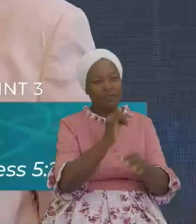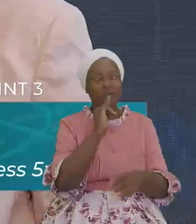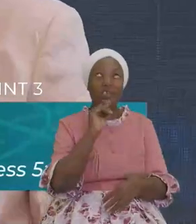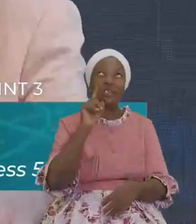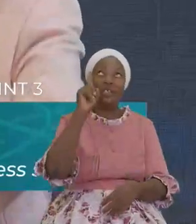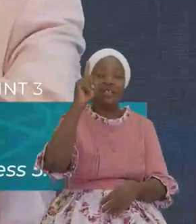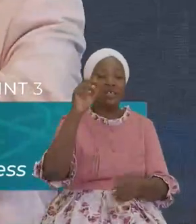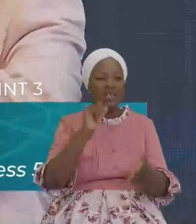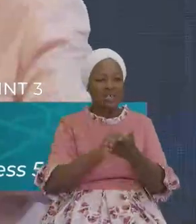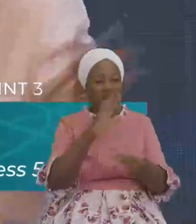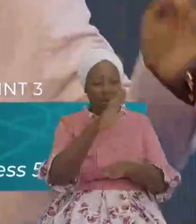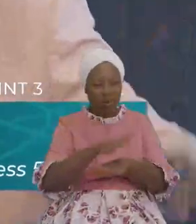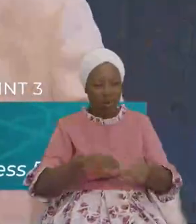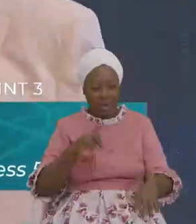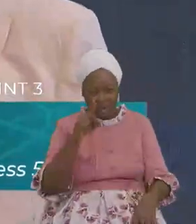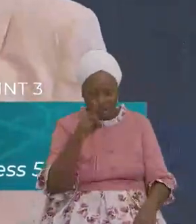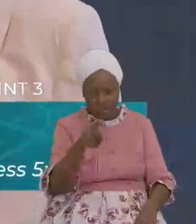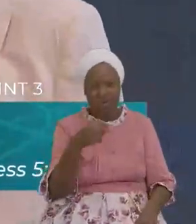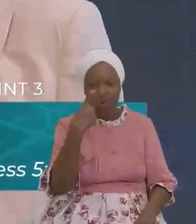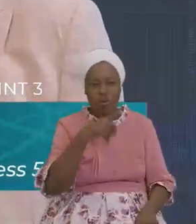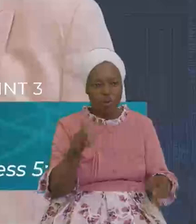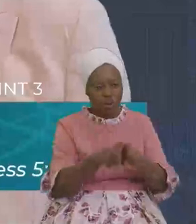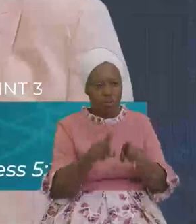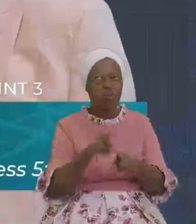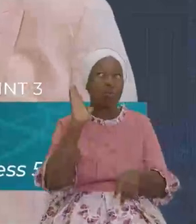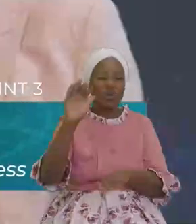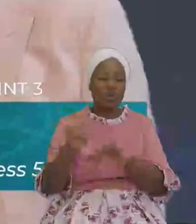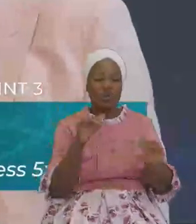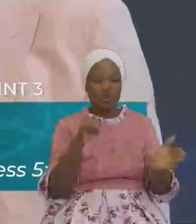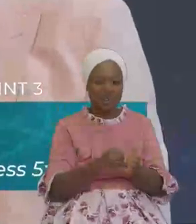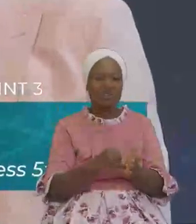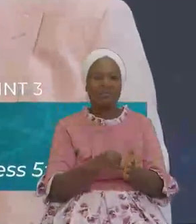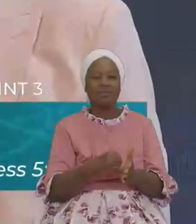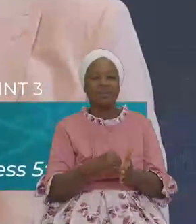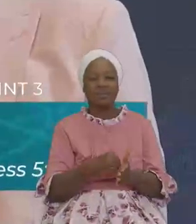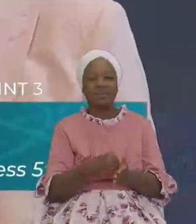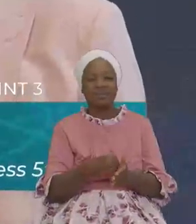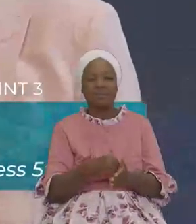Celui qui vous a appelé est fidèle. C'est lui qui le fera.